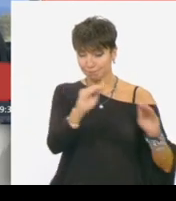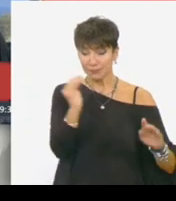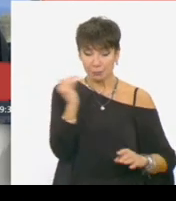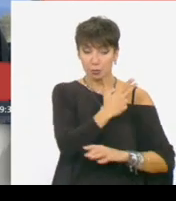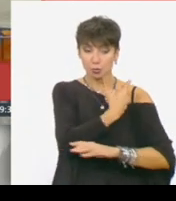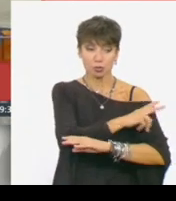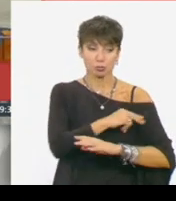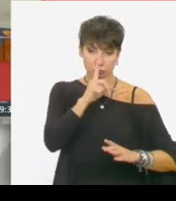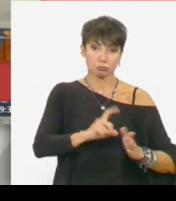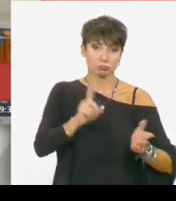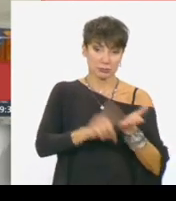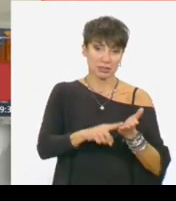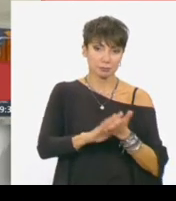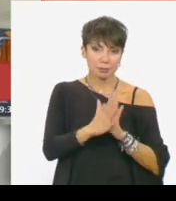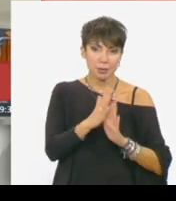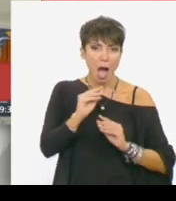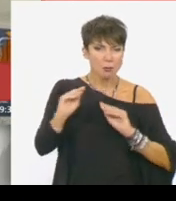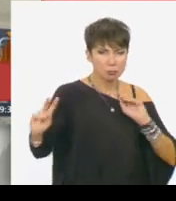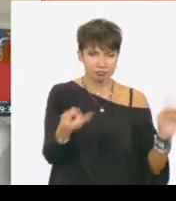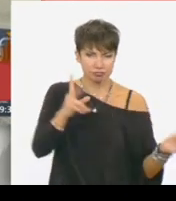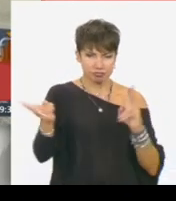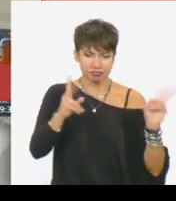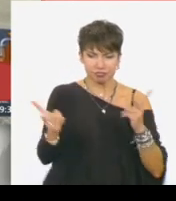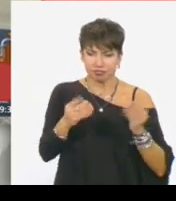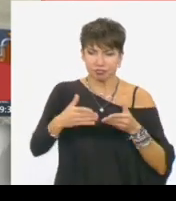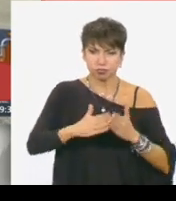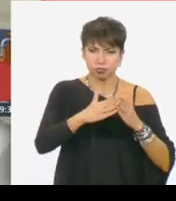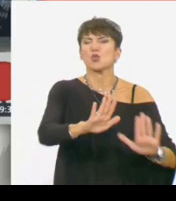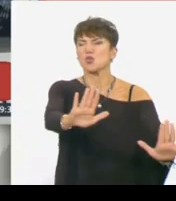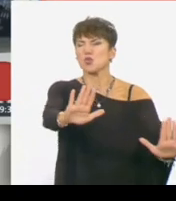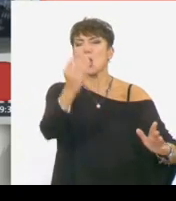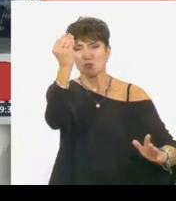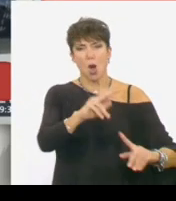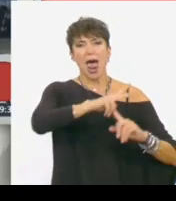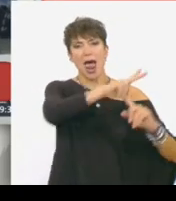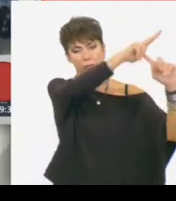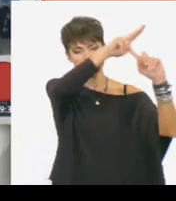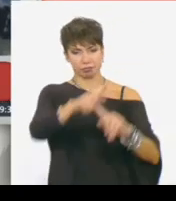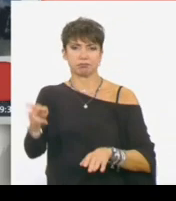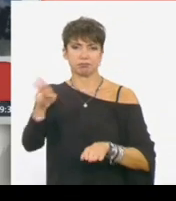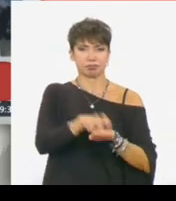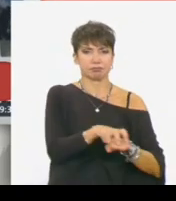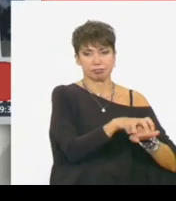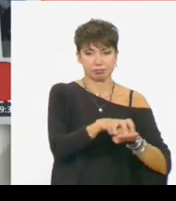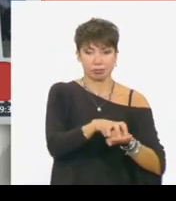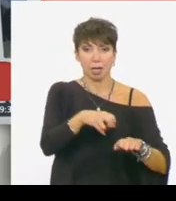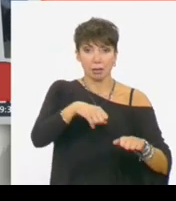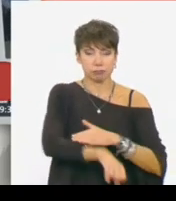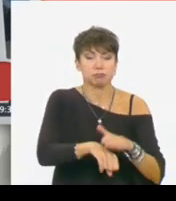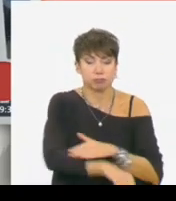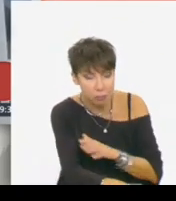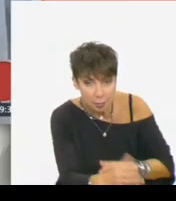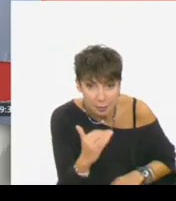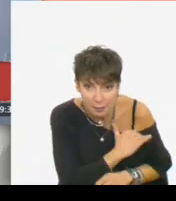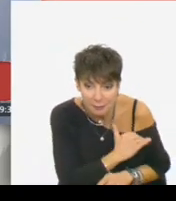σε νοσοκομείο. Στην περιοχή όμως έπνεαν ισχυρή άνεμη και τσικλήθηκε ελικόπτερο προκειμένου να γίνει αεροδιακομιδή. Τα μικρούλια όμως